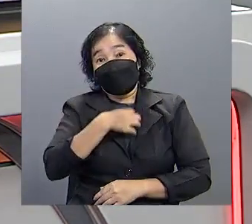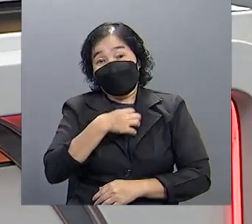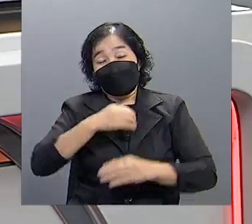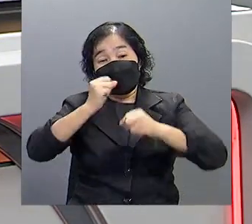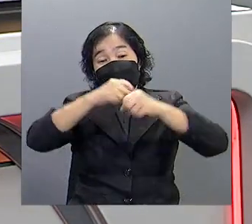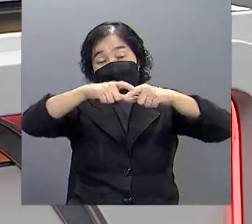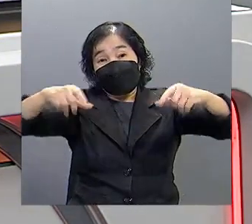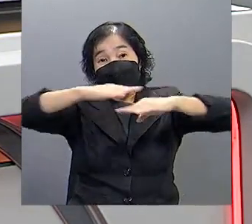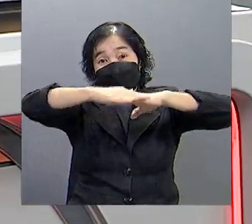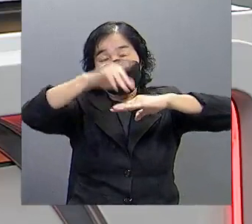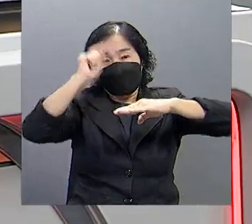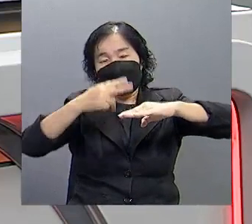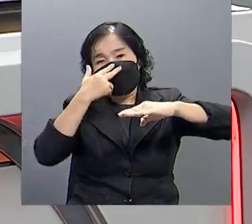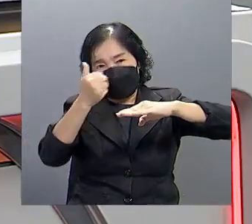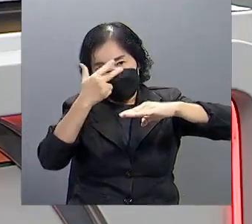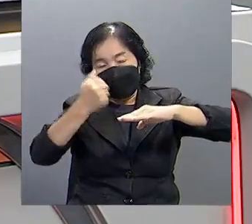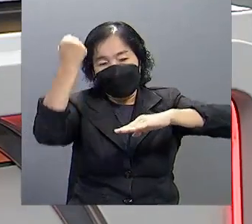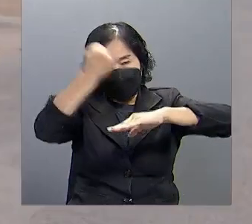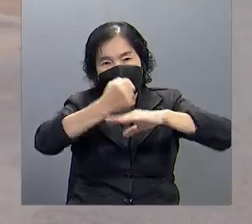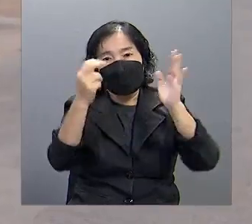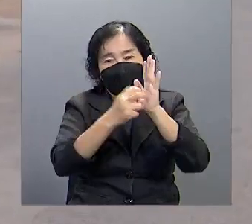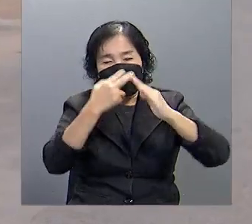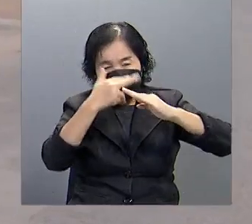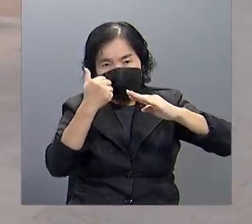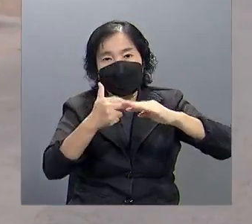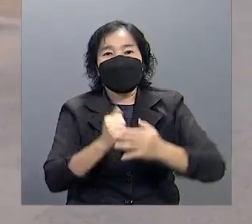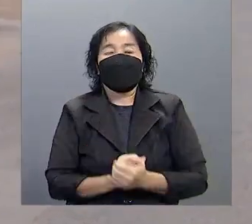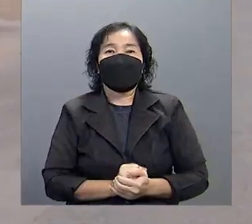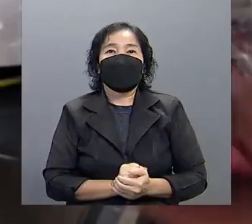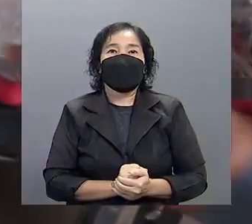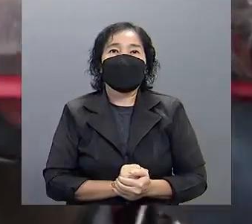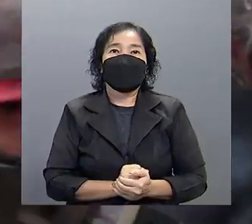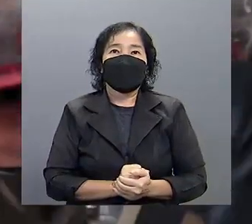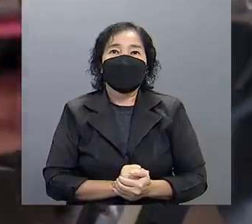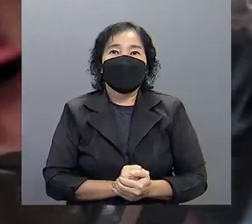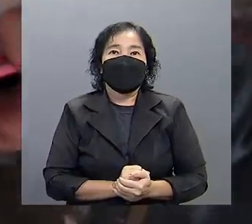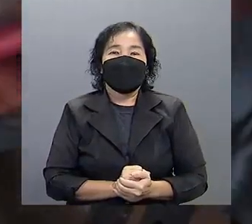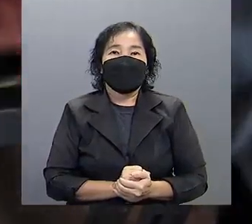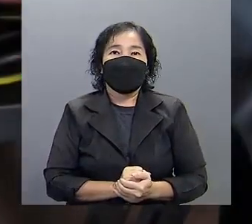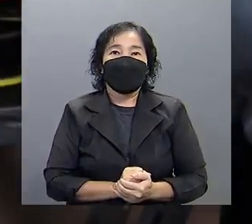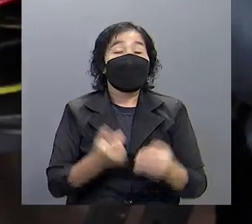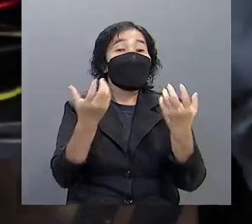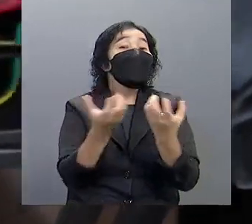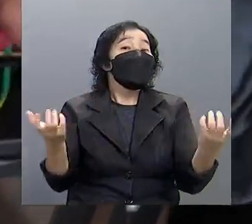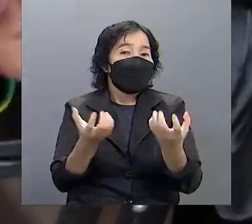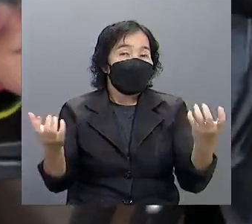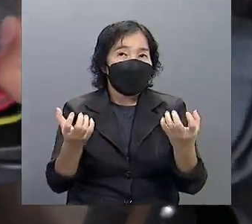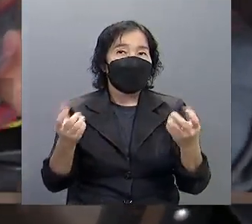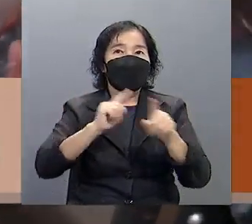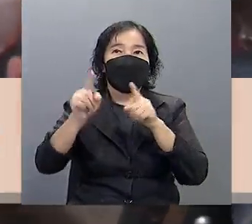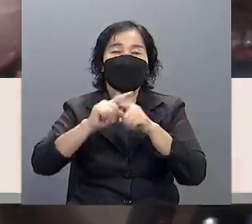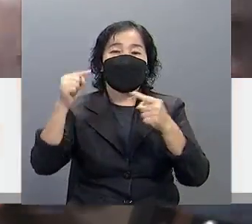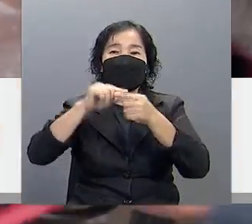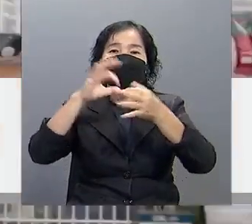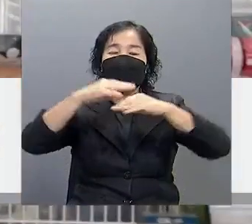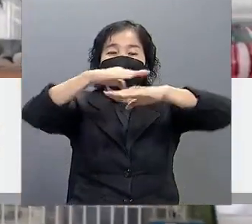ของมาตรฐานและความปลอดภัยให้แน่ชัดด้วยค่ะนะกุบปกรณ์พลังงานไฟฟ้าจากแสงอาทิตย์หรือโซล่าเซลล์นั้นมีหลาก